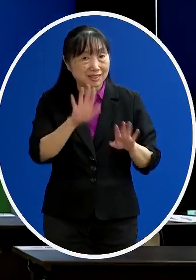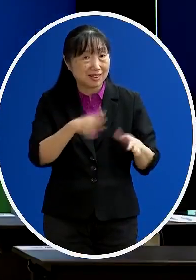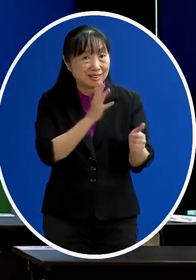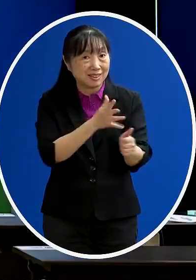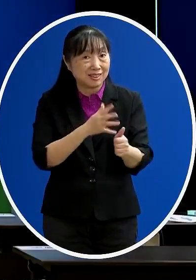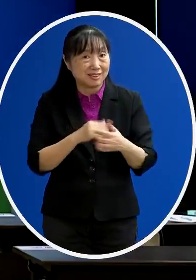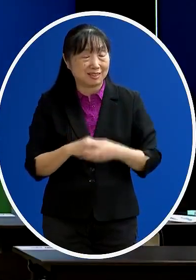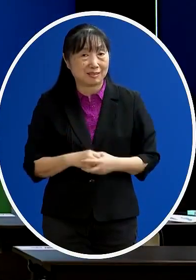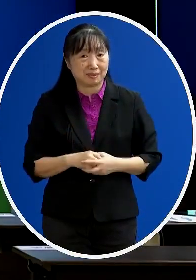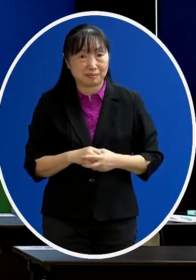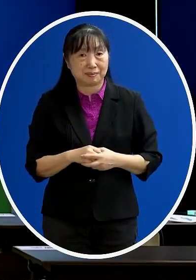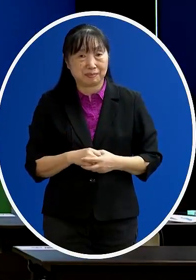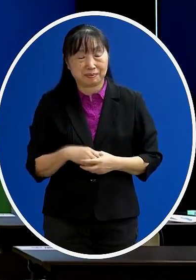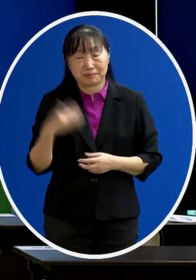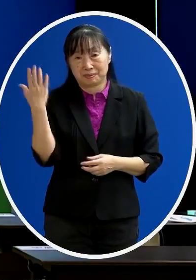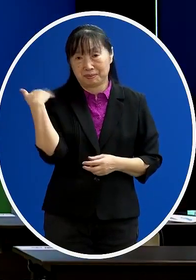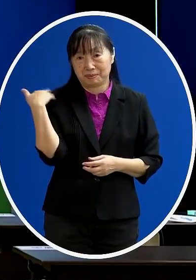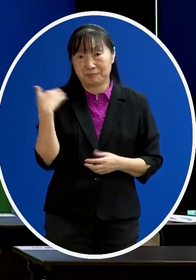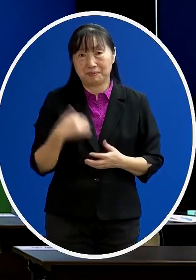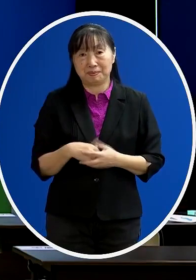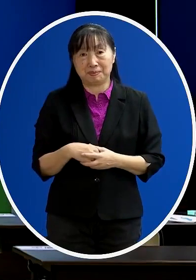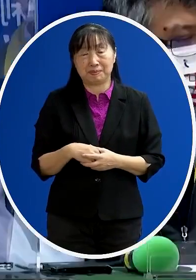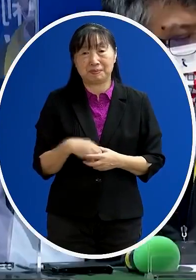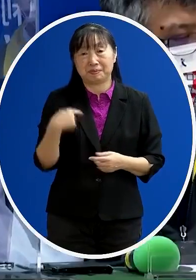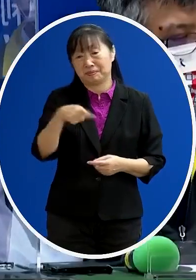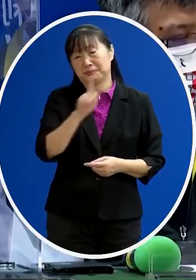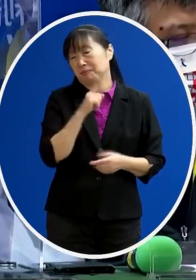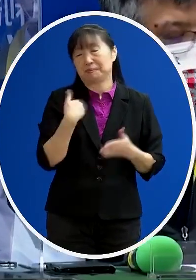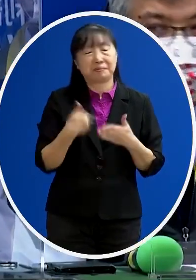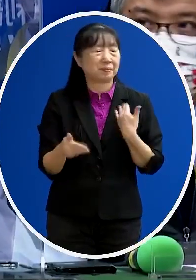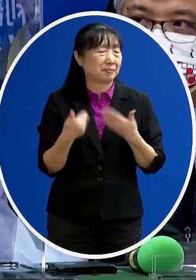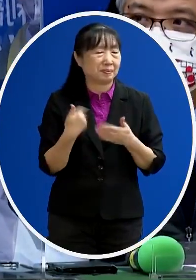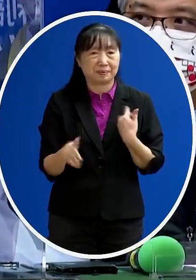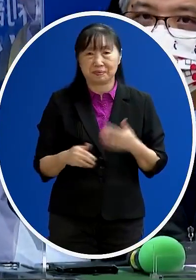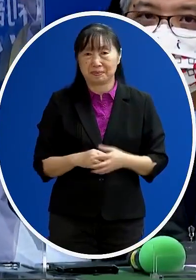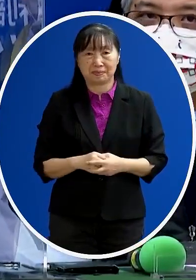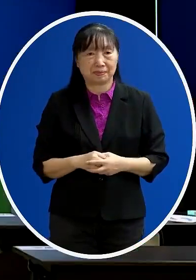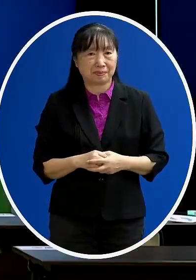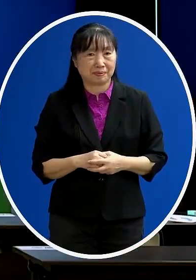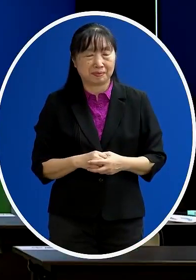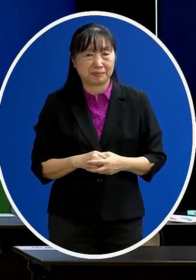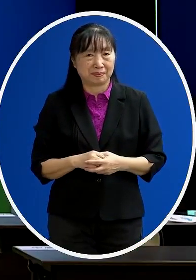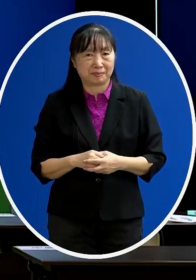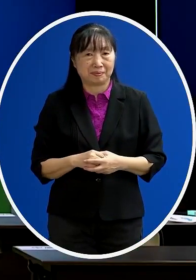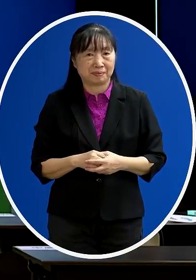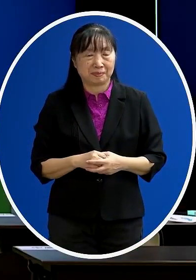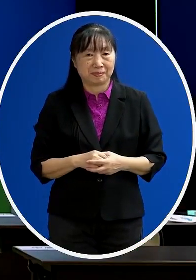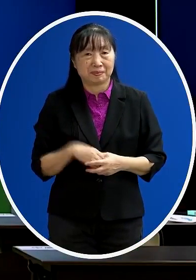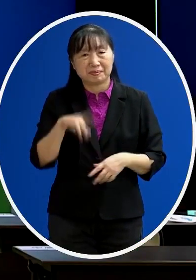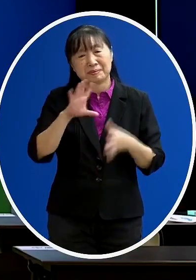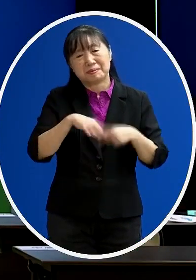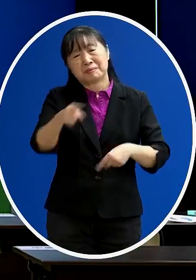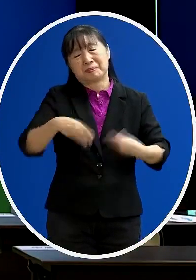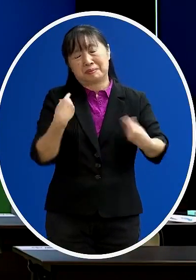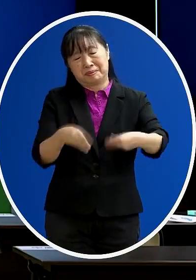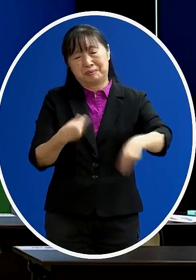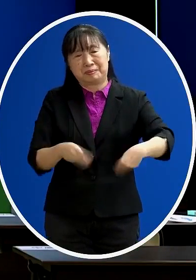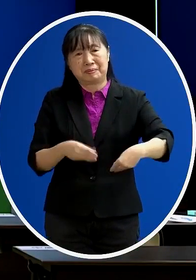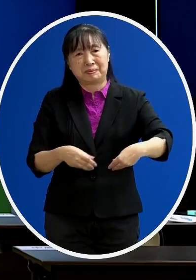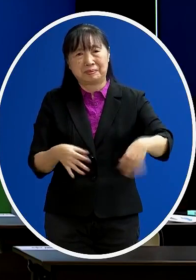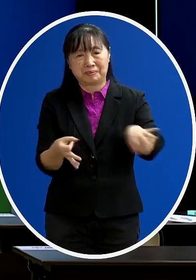我之前我们是说这个比较不适当啊， 其实那是赌，因为赌博的行为